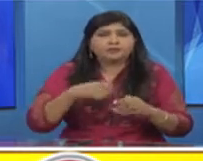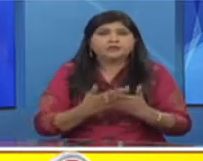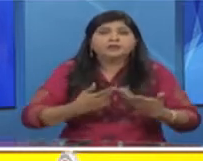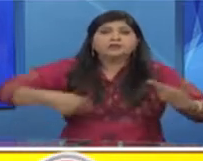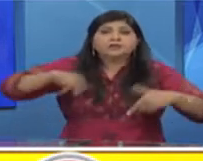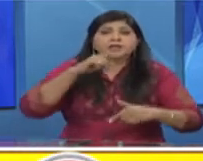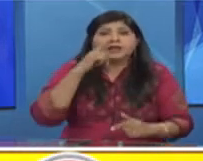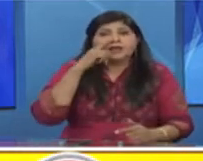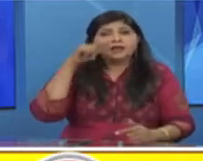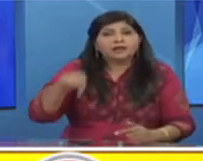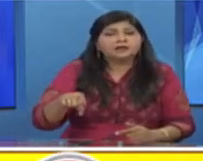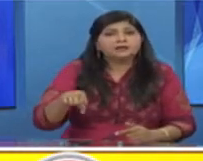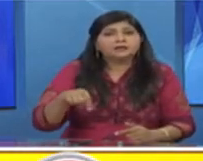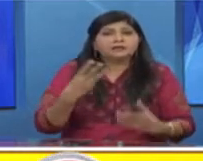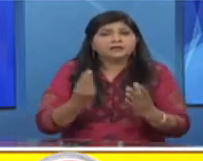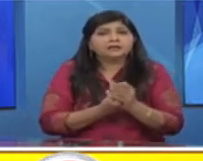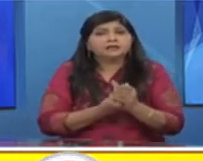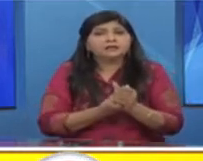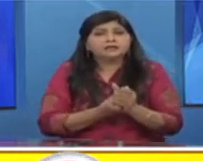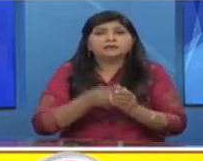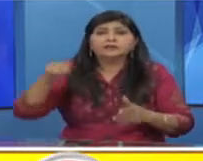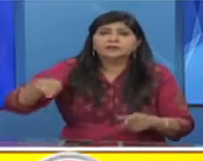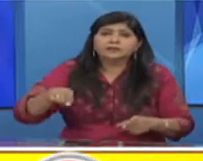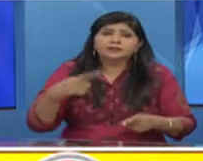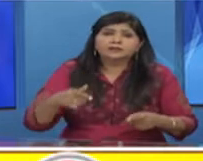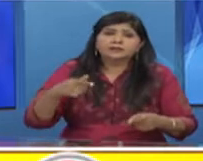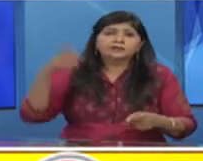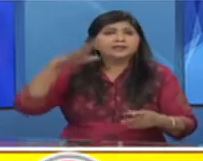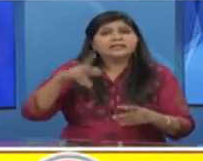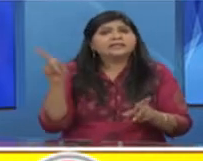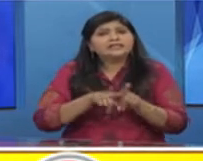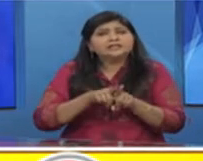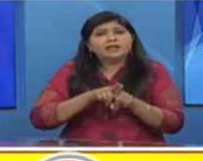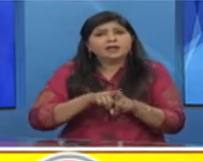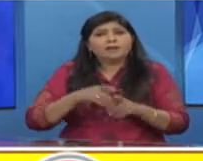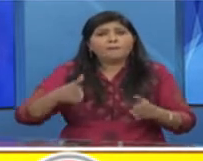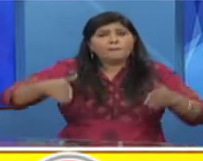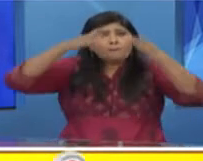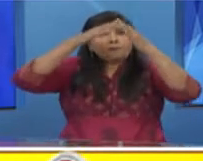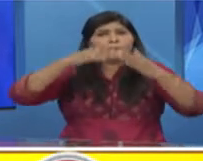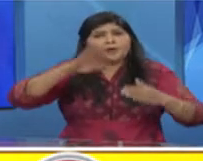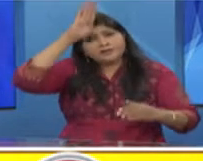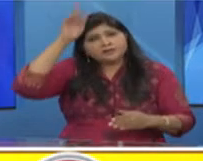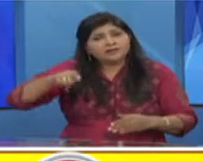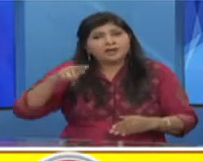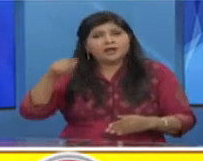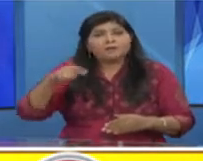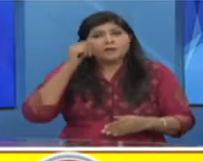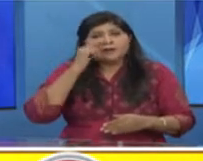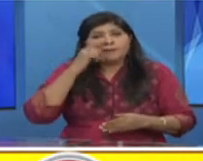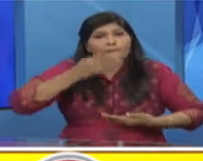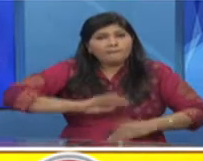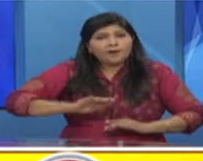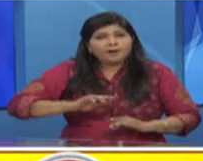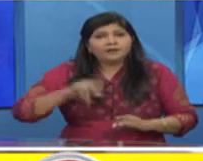जनकरायनु जसवड़ेदनु। अर्थात हिमवंत यानी पर्वत राजा ने अपनी बेटी पार्वती के